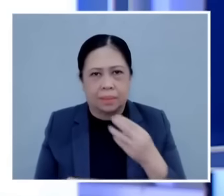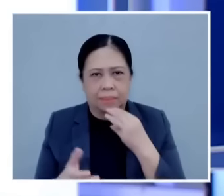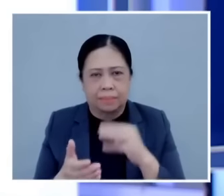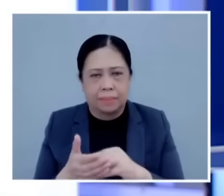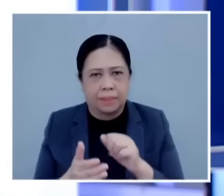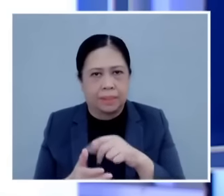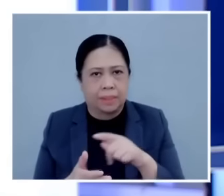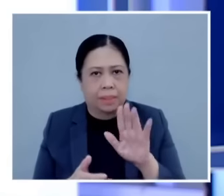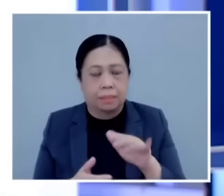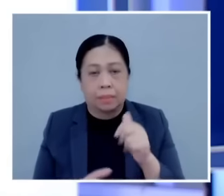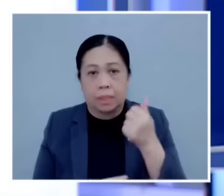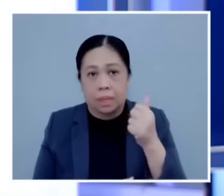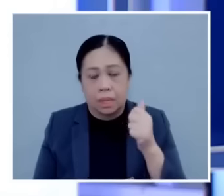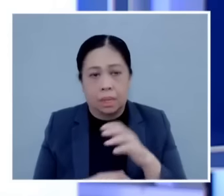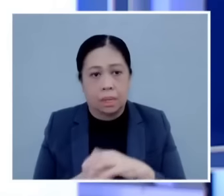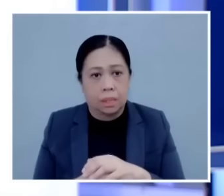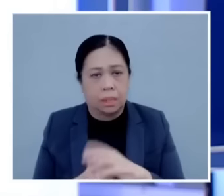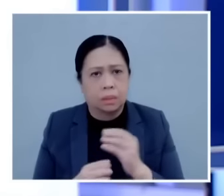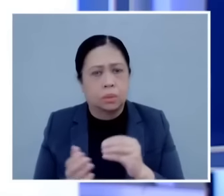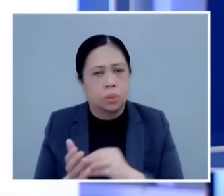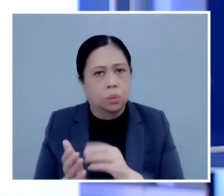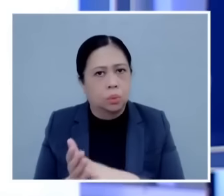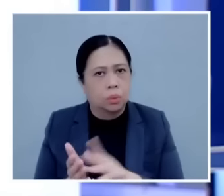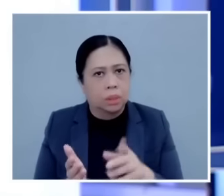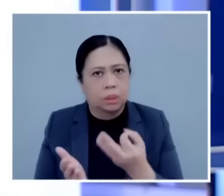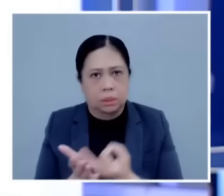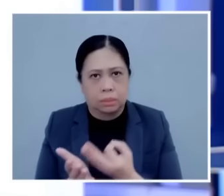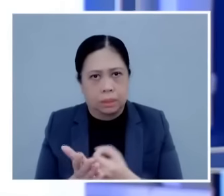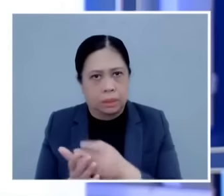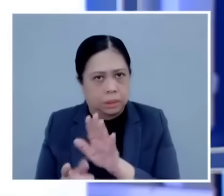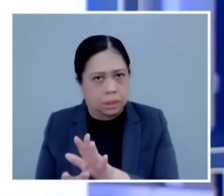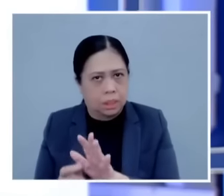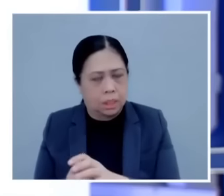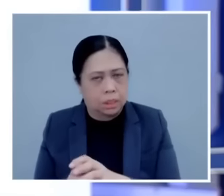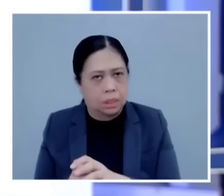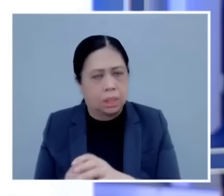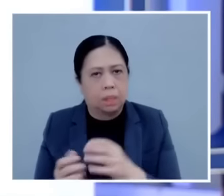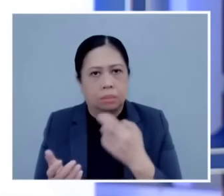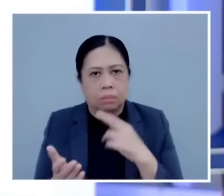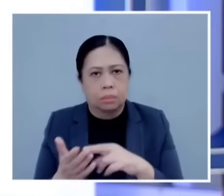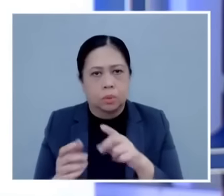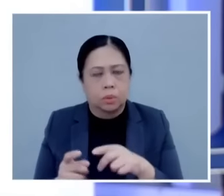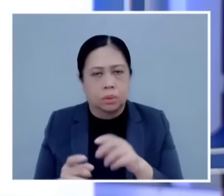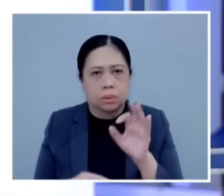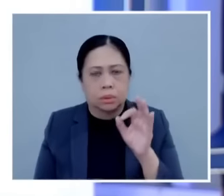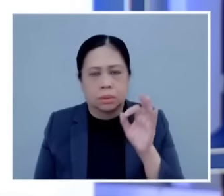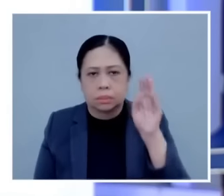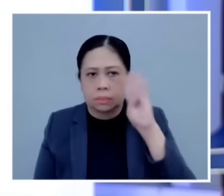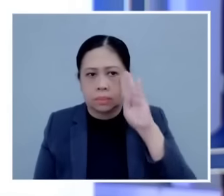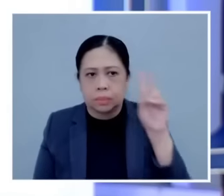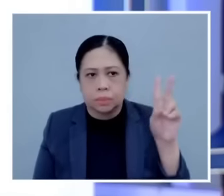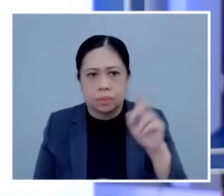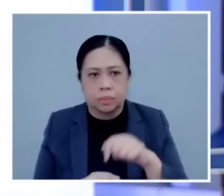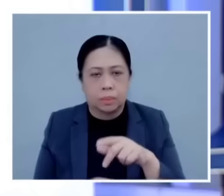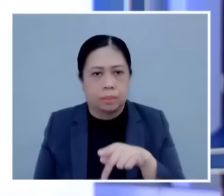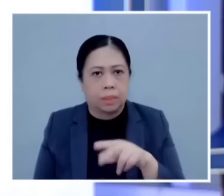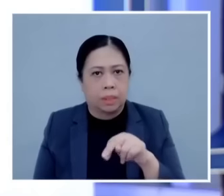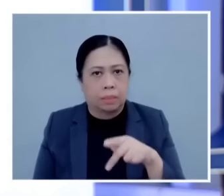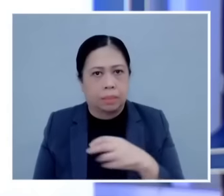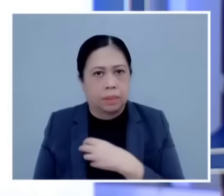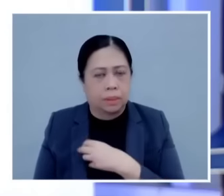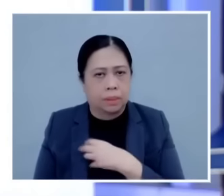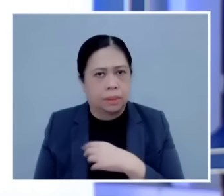kanyang tiyahin at nangutang sa kanya ng pera. Pinatutukan naman ni Pangulong Ferdinand Marcos Jr. sa PNP at iba pang